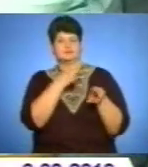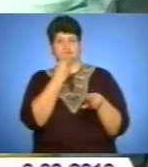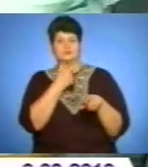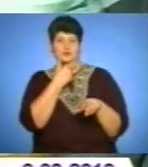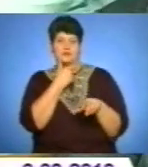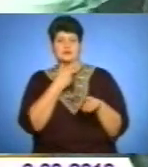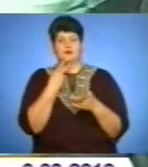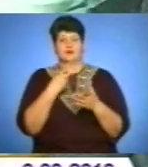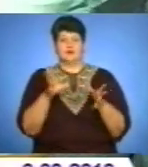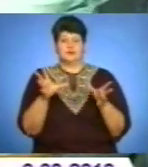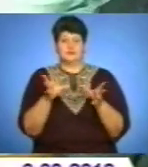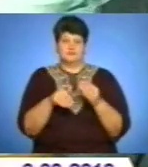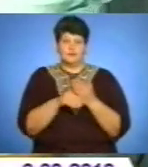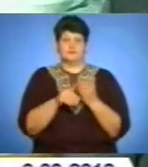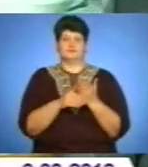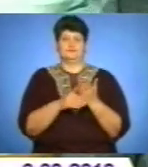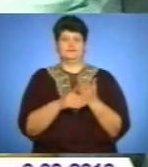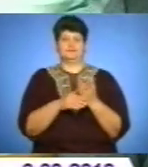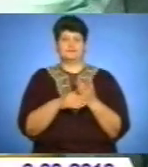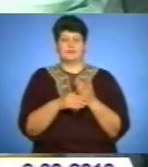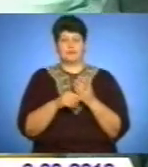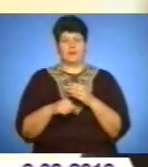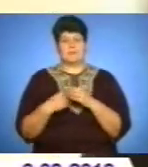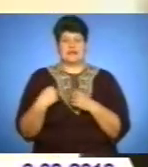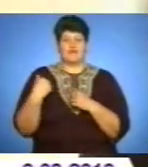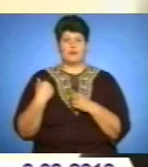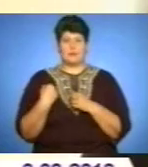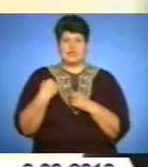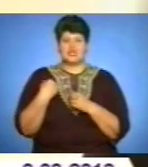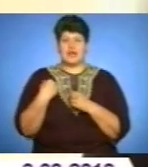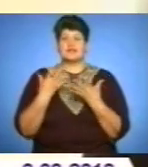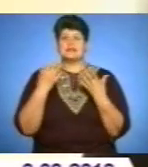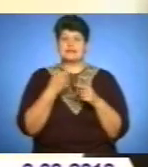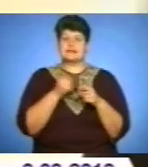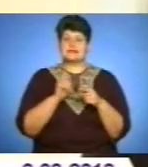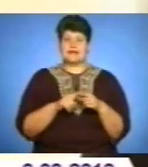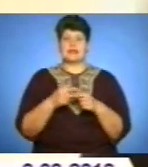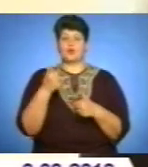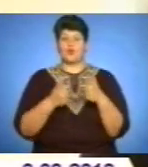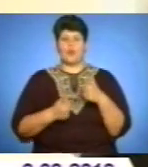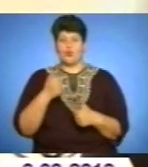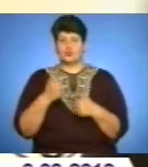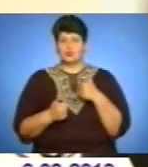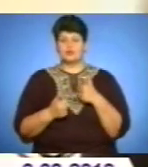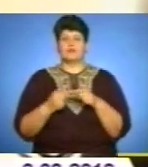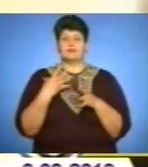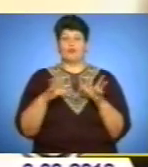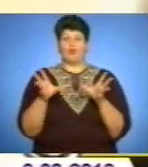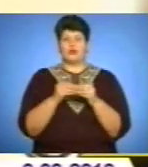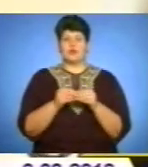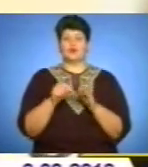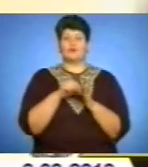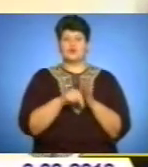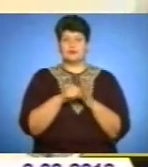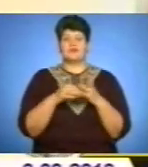допомагати, співпереживати, ну і де треба підставляти плече. Цей конкурс, він поєднує в собі